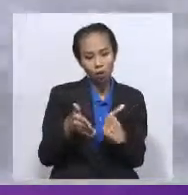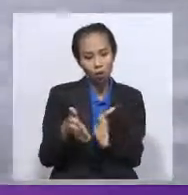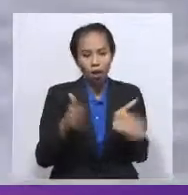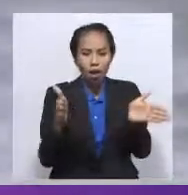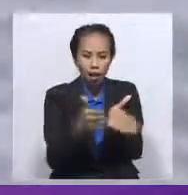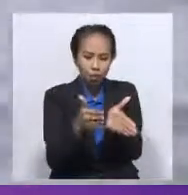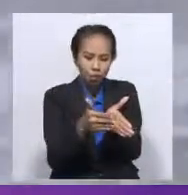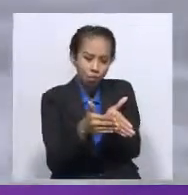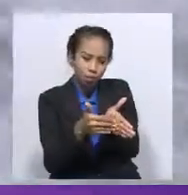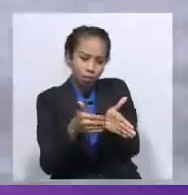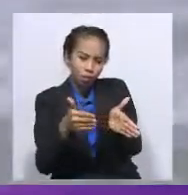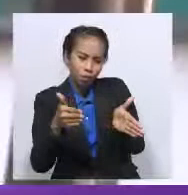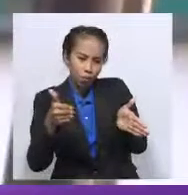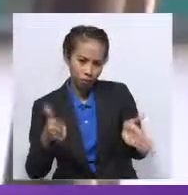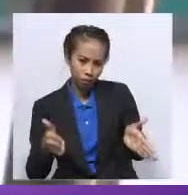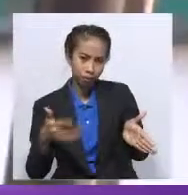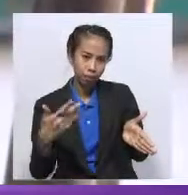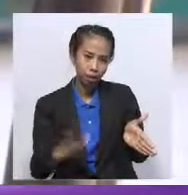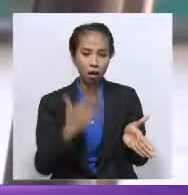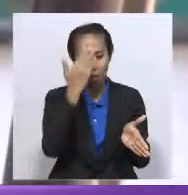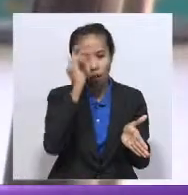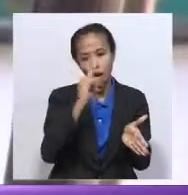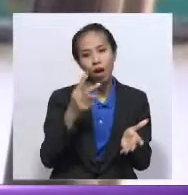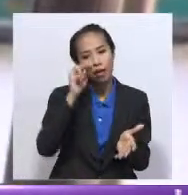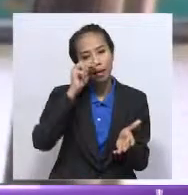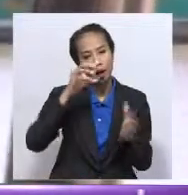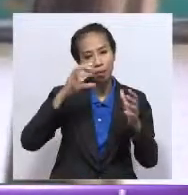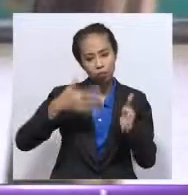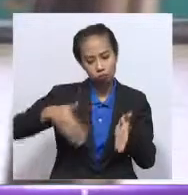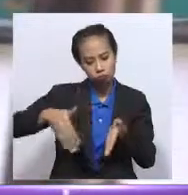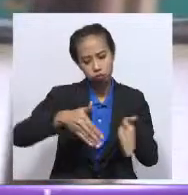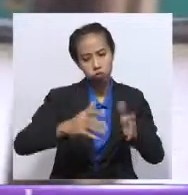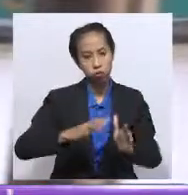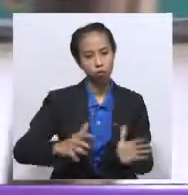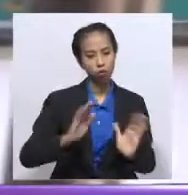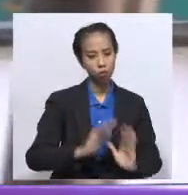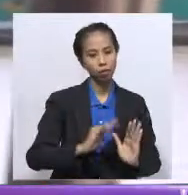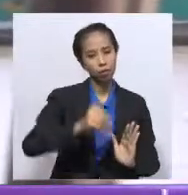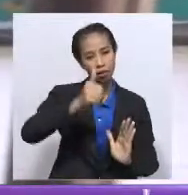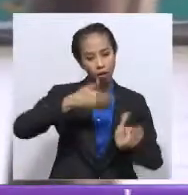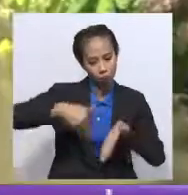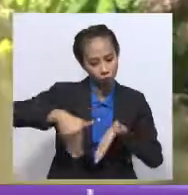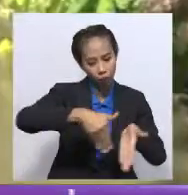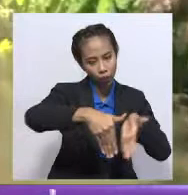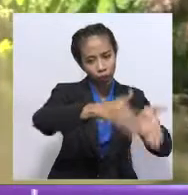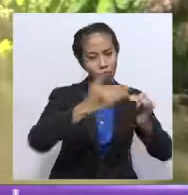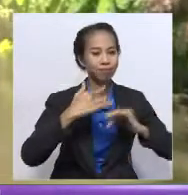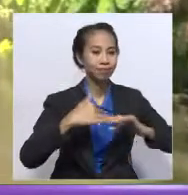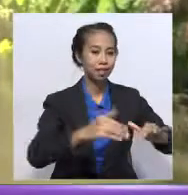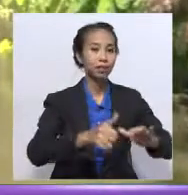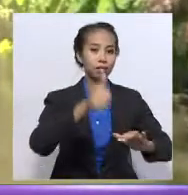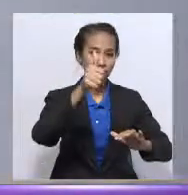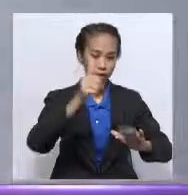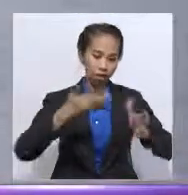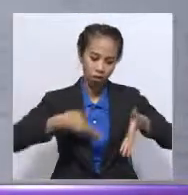ที่มีอยู่ให้มีขนาดใหญ่ยิ่งขึ้นเพื่อรองรับปริมาณน้ำที่มีจำนวนมากขึ้นให้ผ่านลงสู่ทะเลได้ขุดลอ